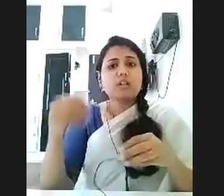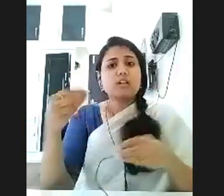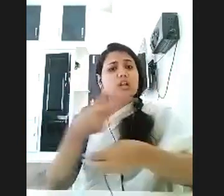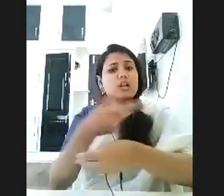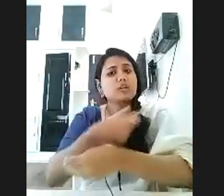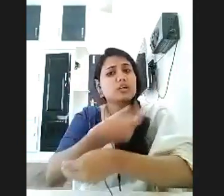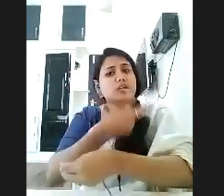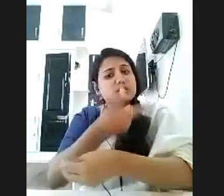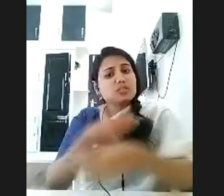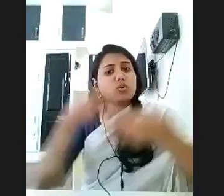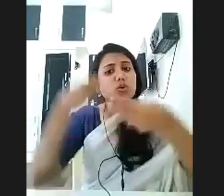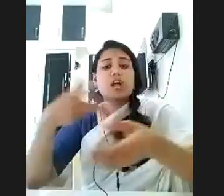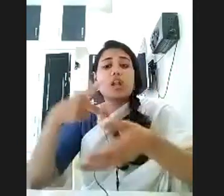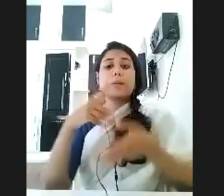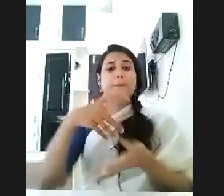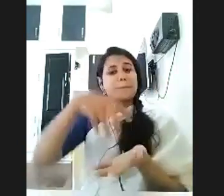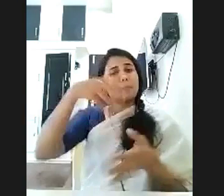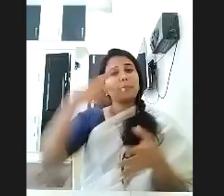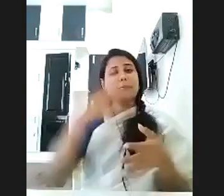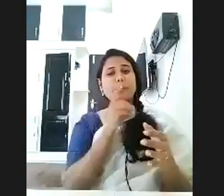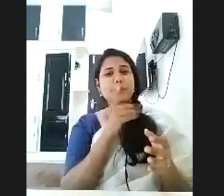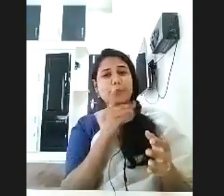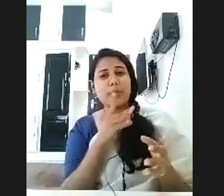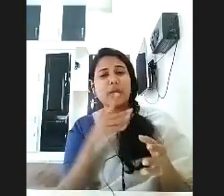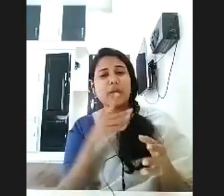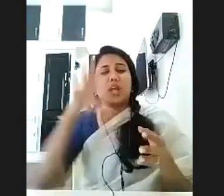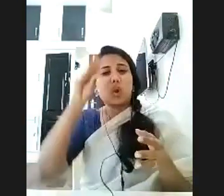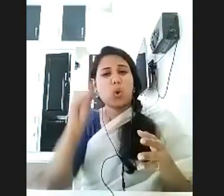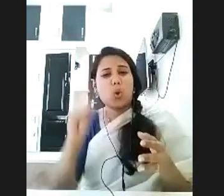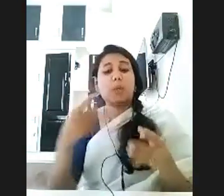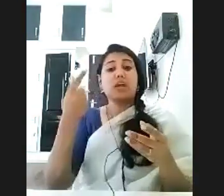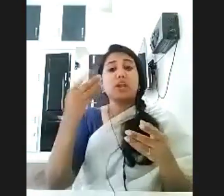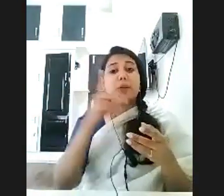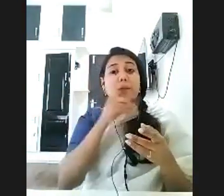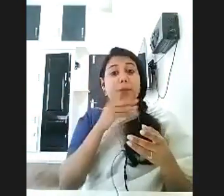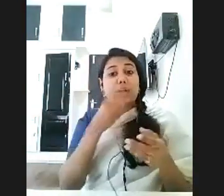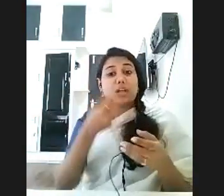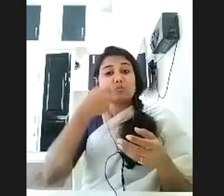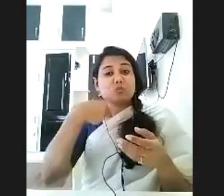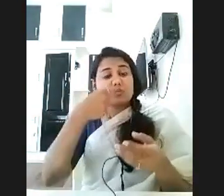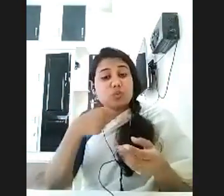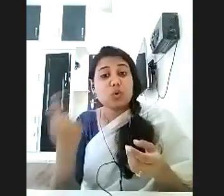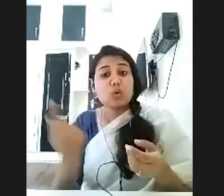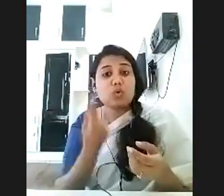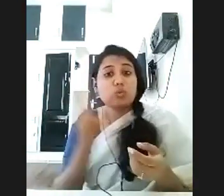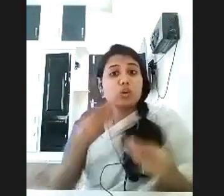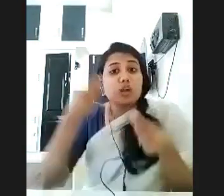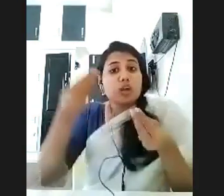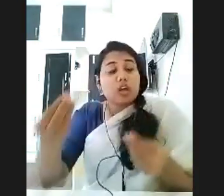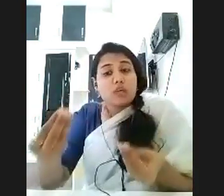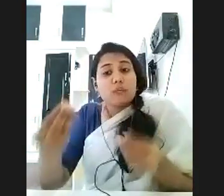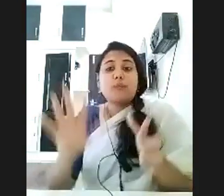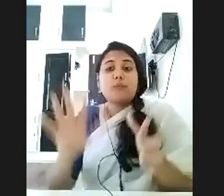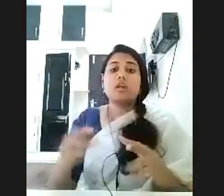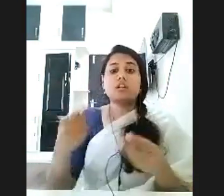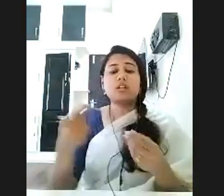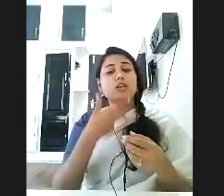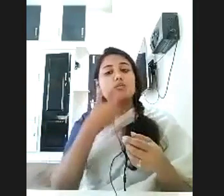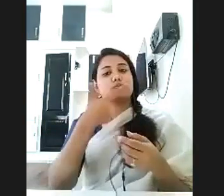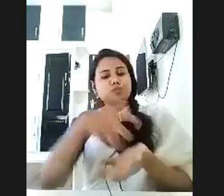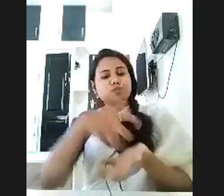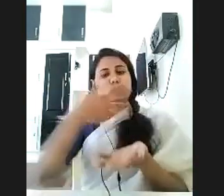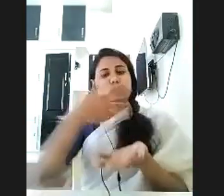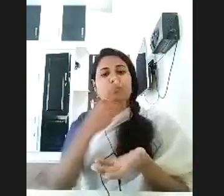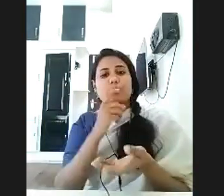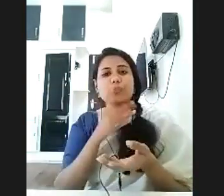വേദനയും കാര്യങ്ങളും ഒന്ന് കുറഞ്ഞു കിട്ടുക. ബിക്കോസ് നമ്മൾ പെയിൻ കില്ലേഴ്സ് മാത്രം കഴിച്ചിട്ട് വേദന കുറയുന്ന ഒരു സിറ്റുവേഷൻ അല്ല ഉള്ളത്. അപ്പോ നിങ്ങൾ